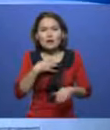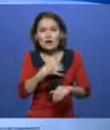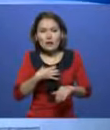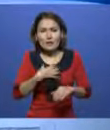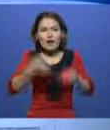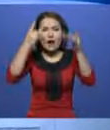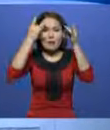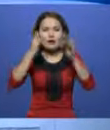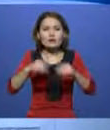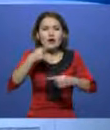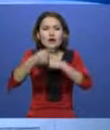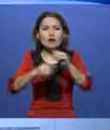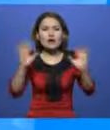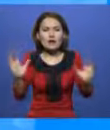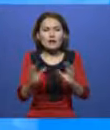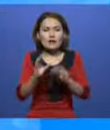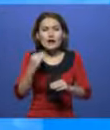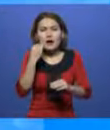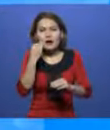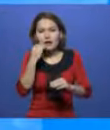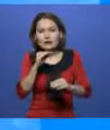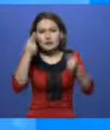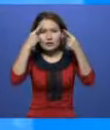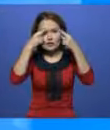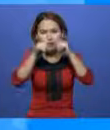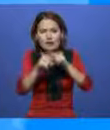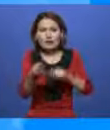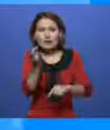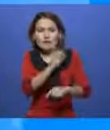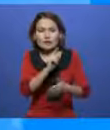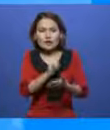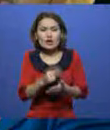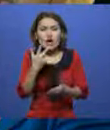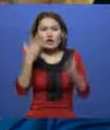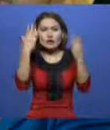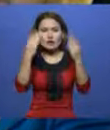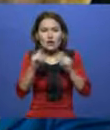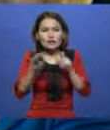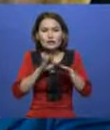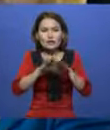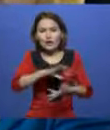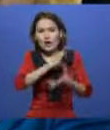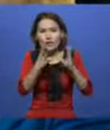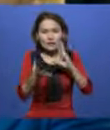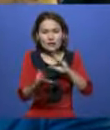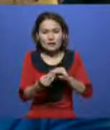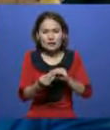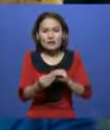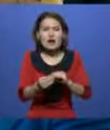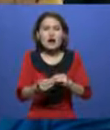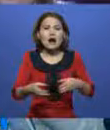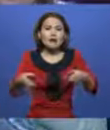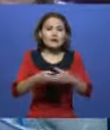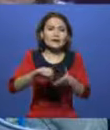Осыны мәдени мұраны сақтау үшін заманауи технологияларды қолдануға басымдық беріліп отыр. Шүкінге созылатын жиынның қорытындысы бойынша делегаттар